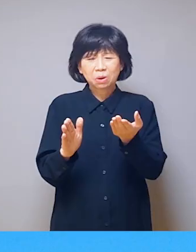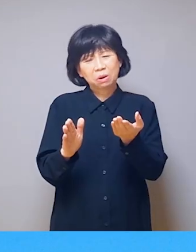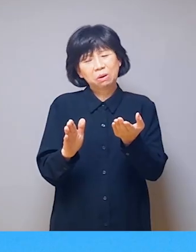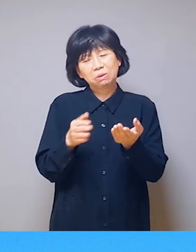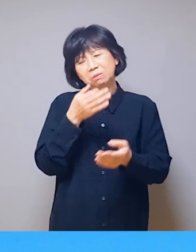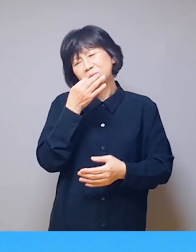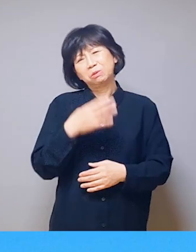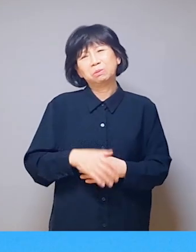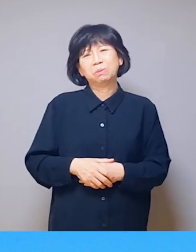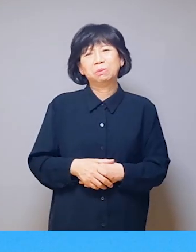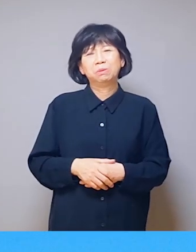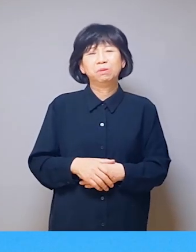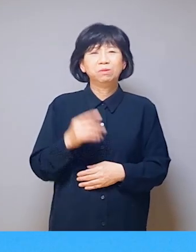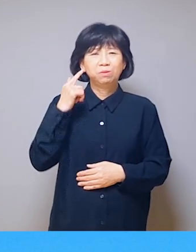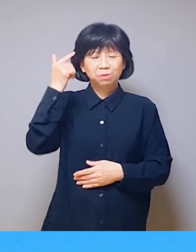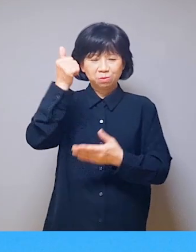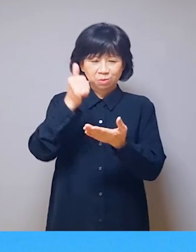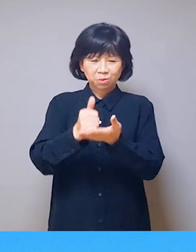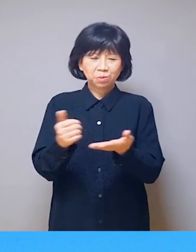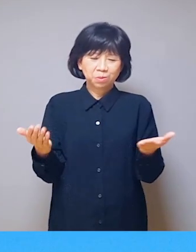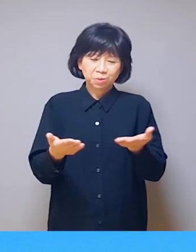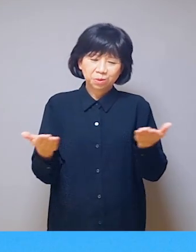그런데 목회를 하면서